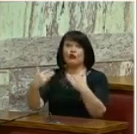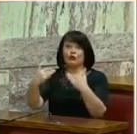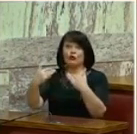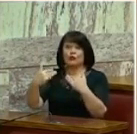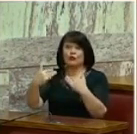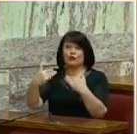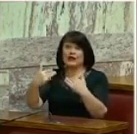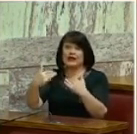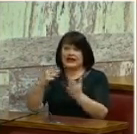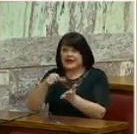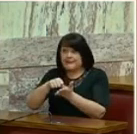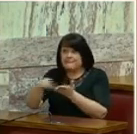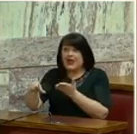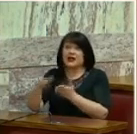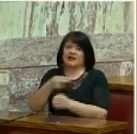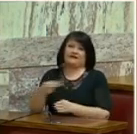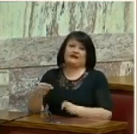παραγραφή.